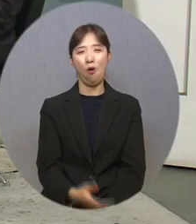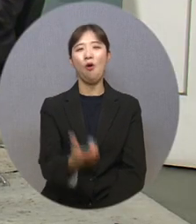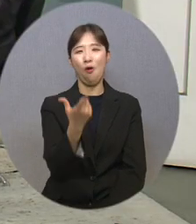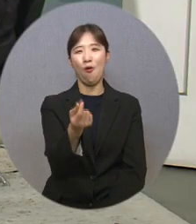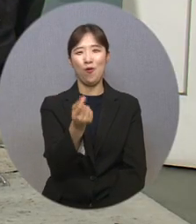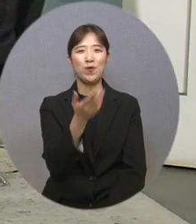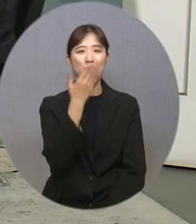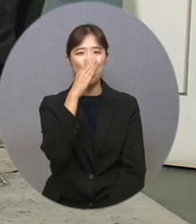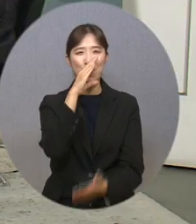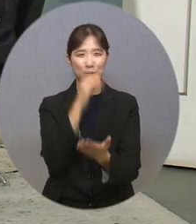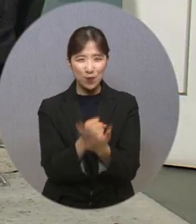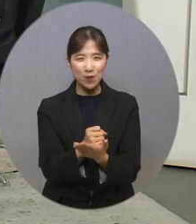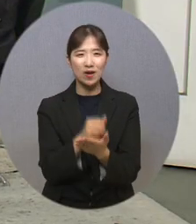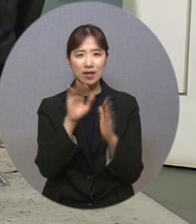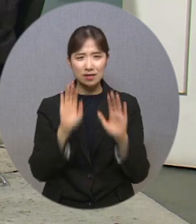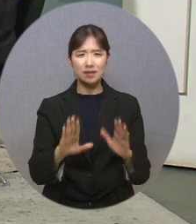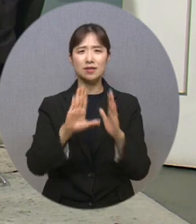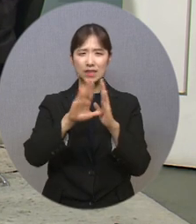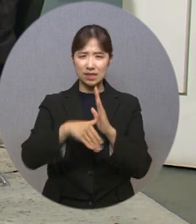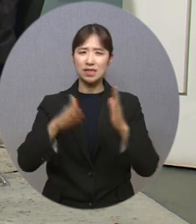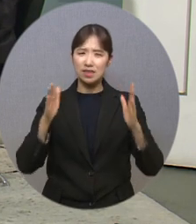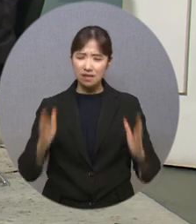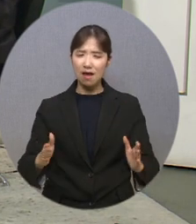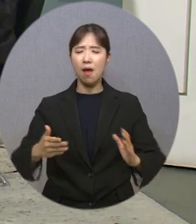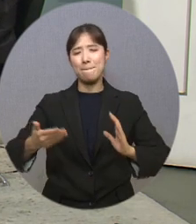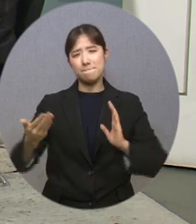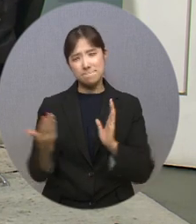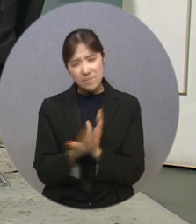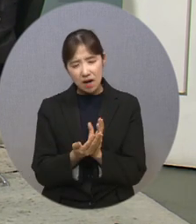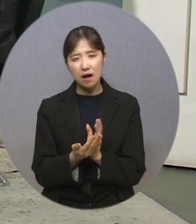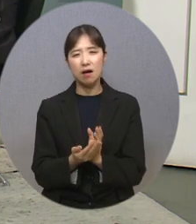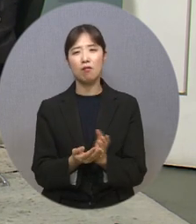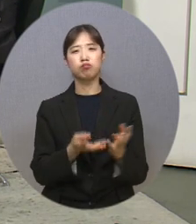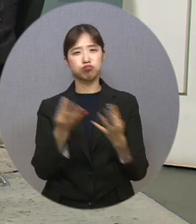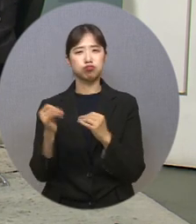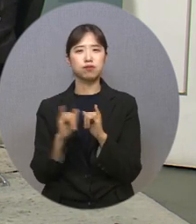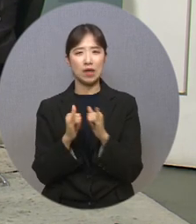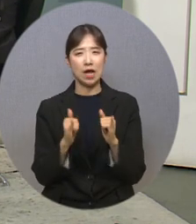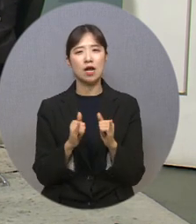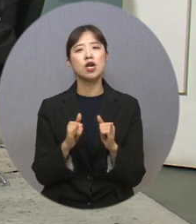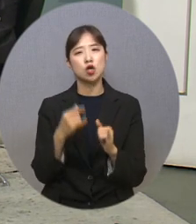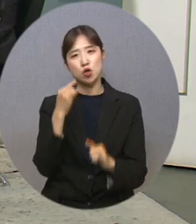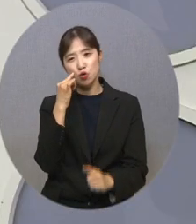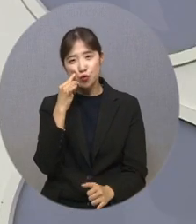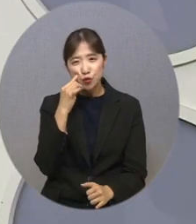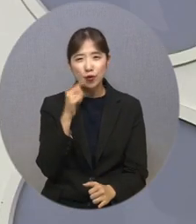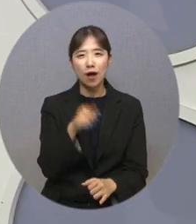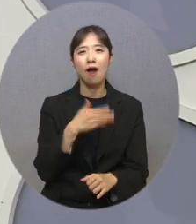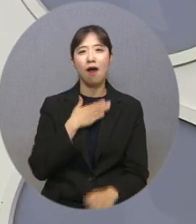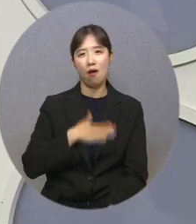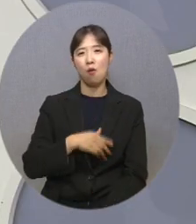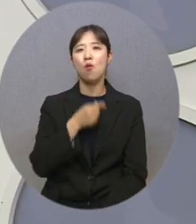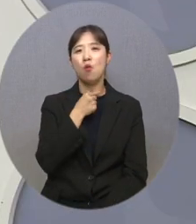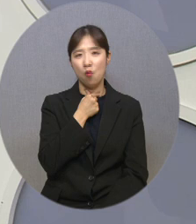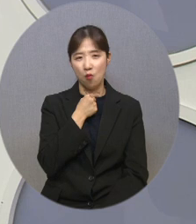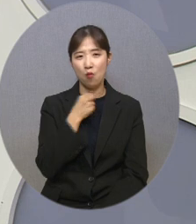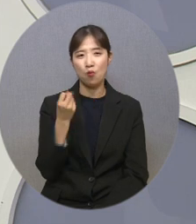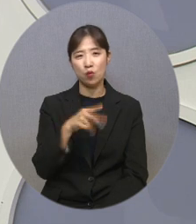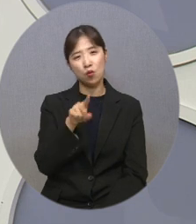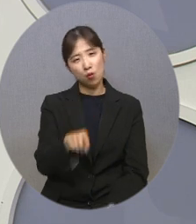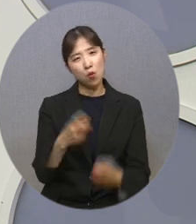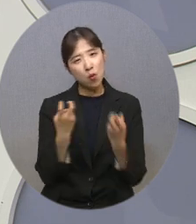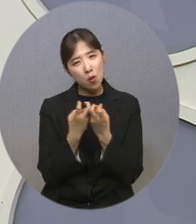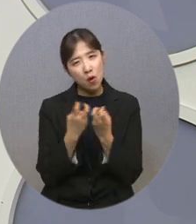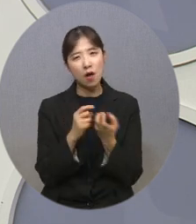그렇죠. 시대 추이에 맞는 모든 사람들이 궁금해하고 네. 또 그걸 알고 싶어하고 어떻게 구현하고